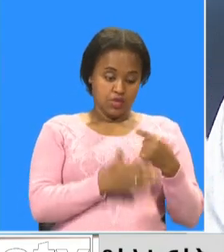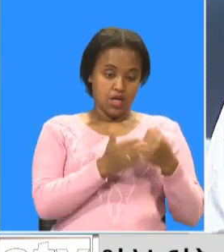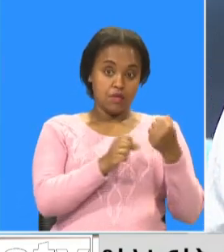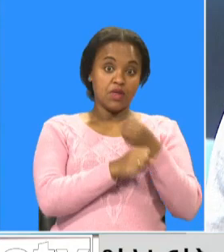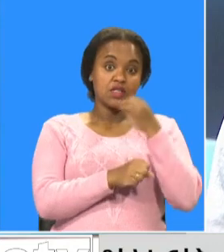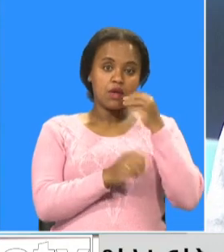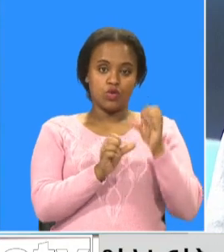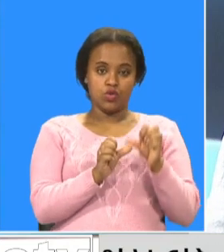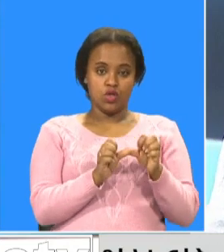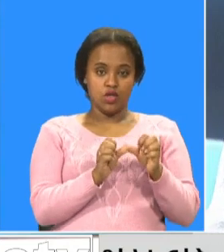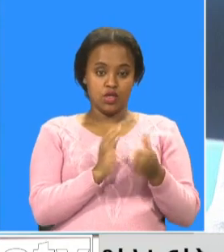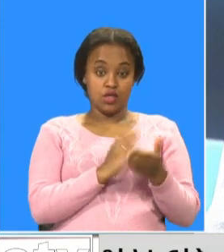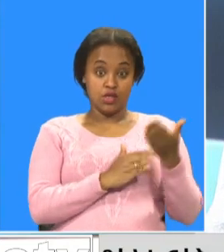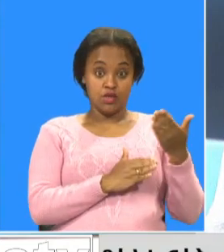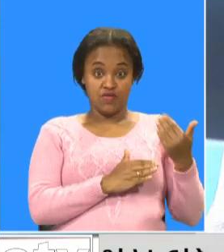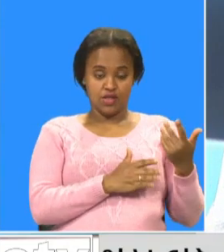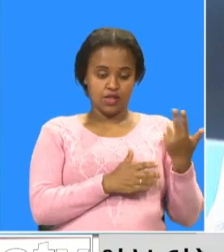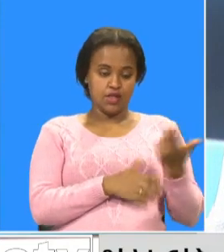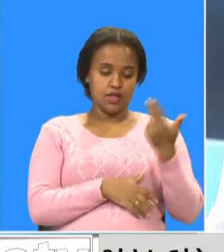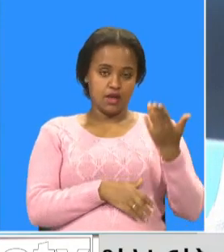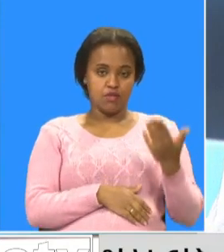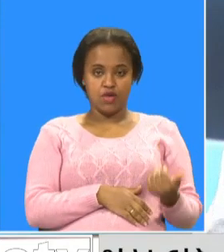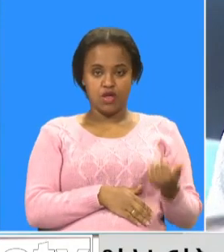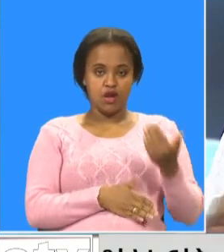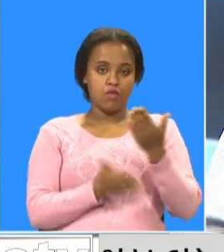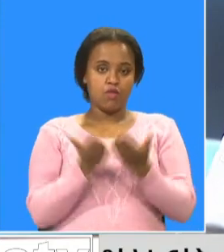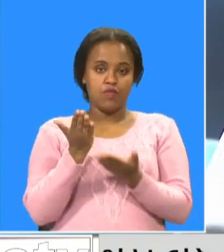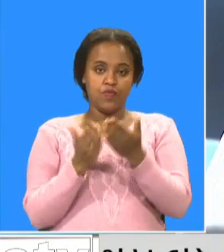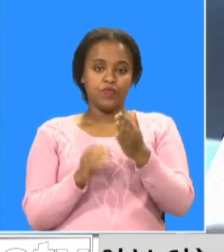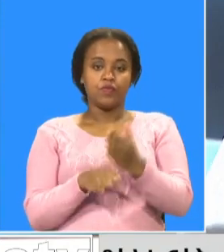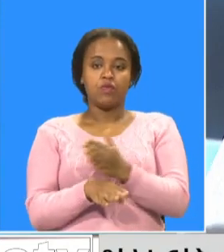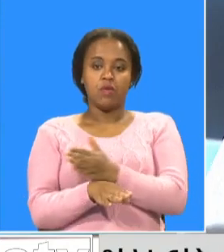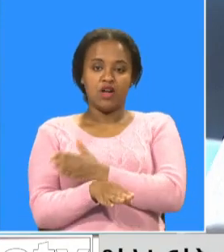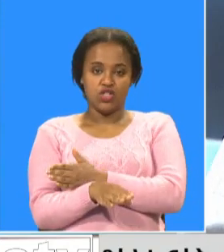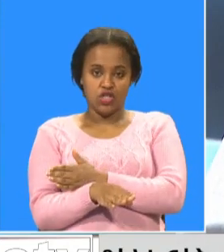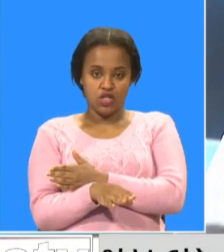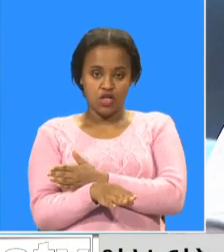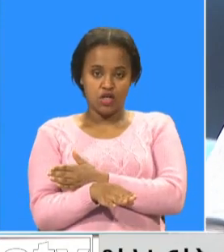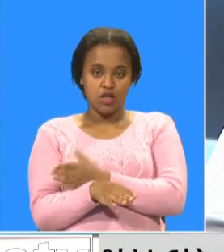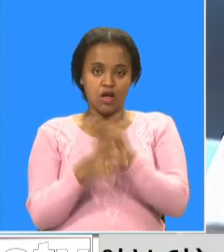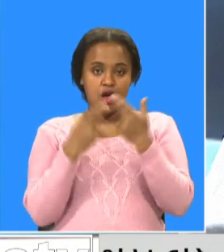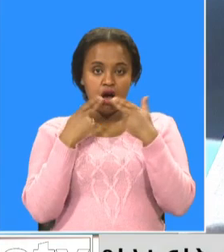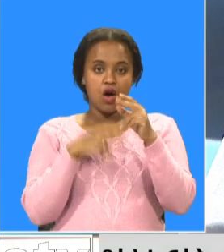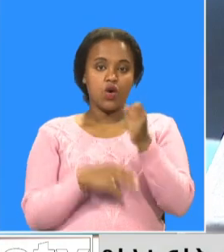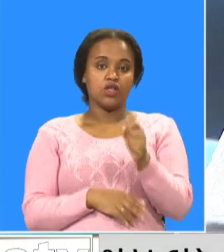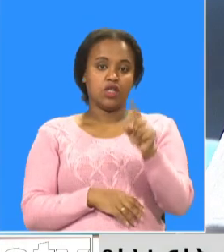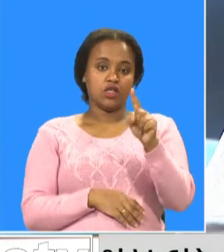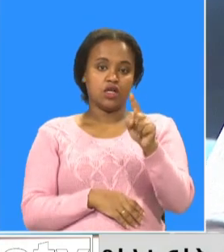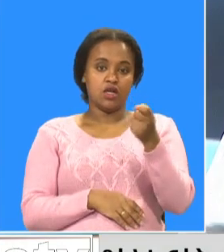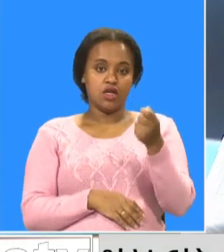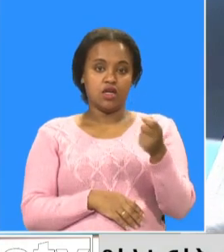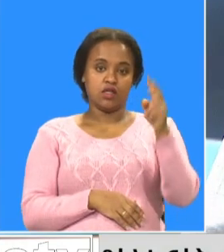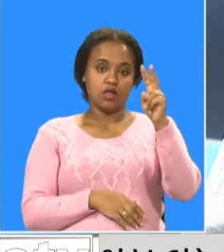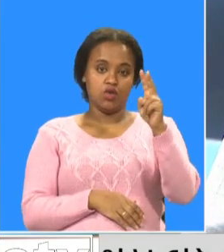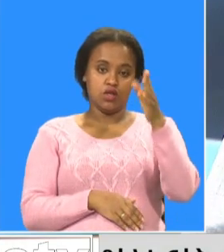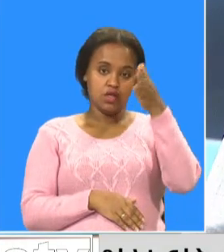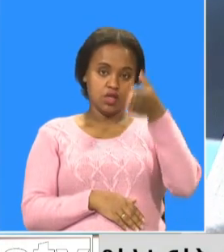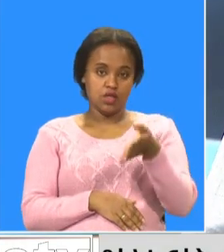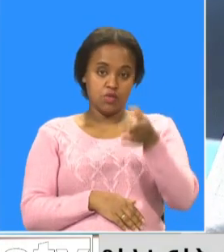መጀመሪያ ከዚህ በፊት ስንጠቀምበት የነበረውን ሪኳየርመንት በማሻሻል አዋጅ 1112